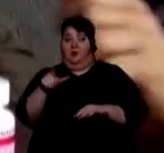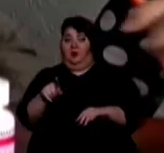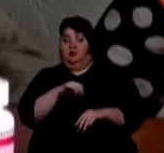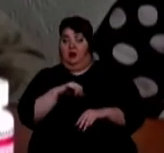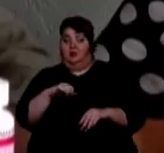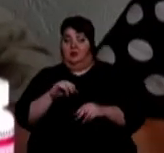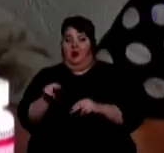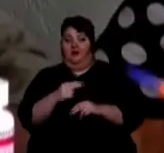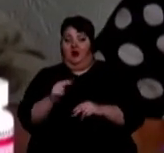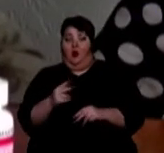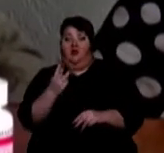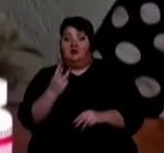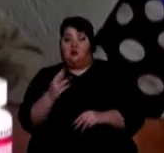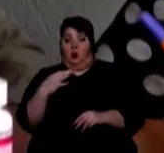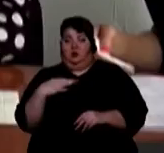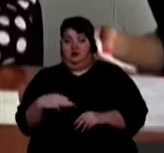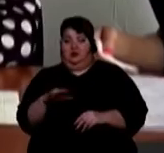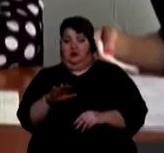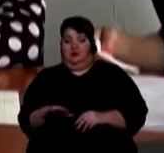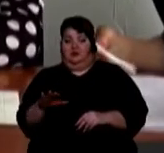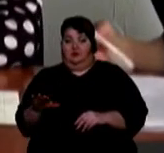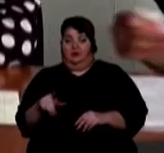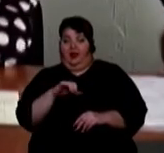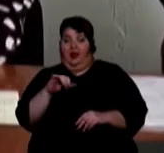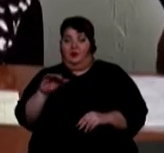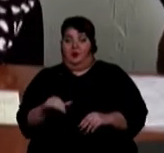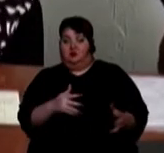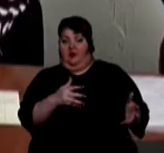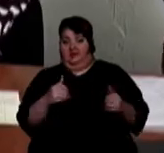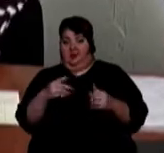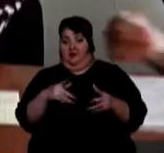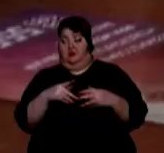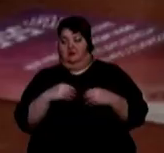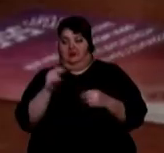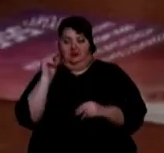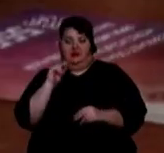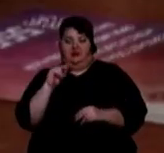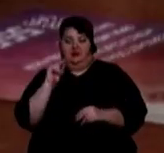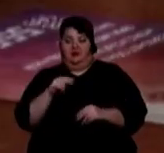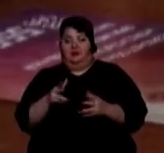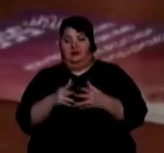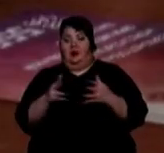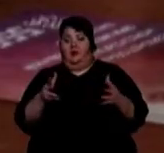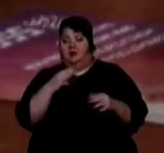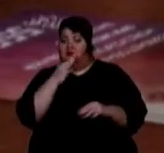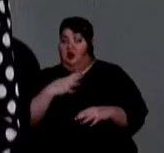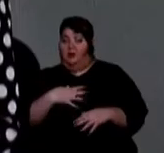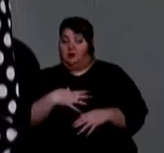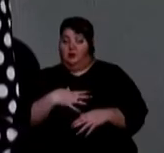виховує трьох синів. Наймолодшого, трирічного Ростіка, взяла із собою на заняття. Найбільше